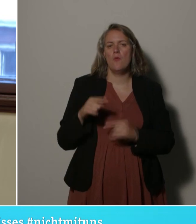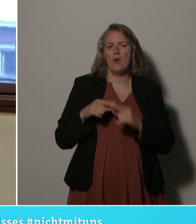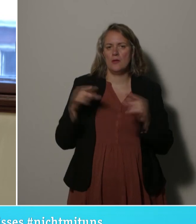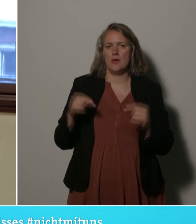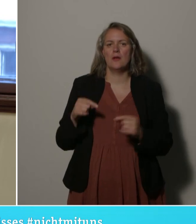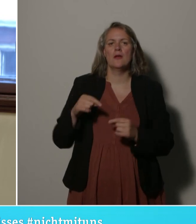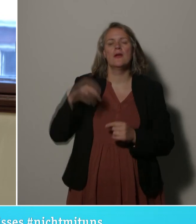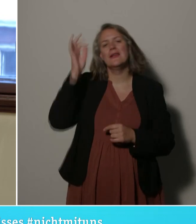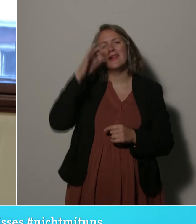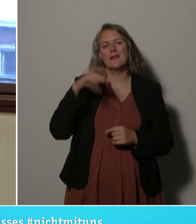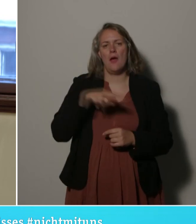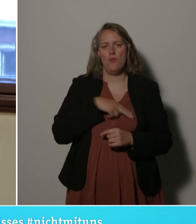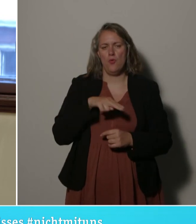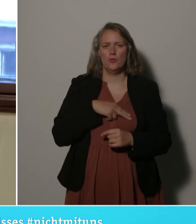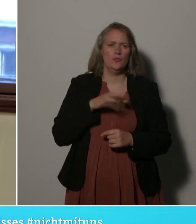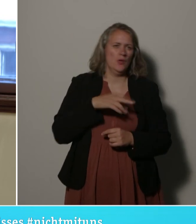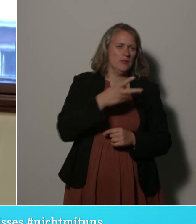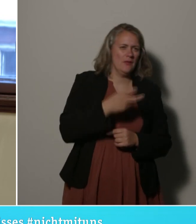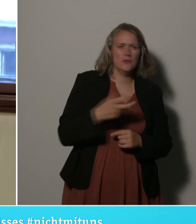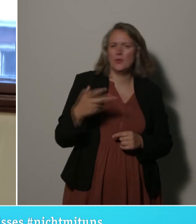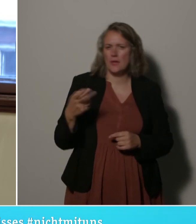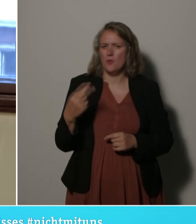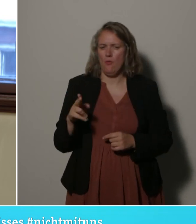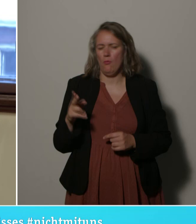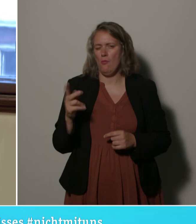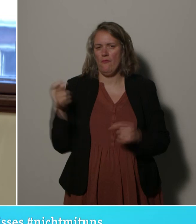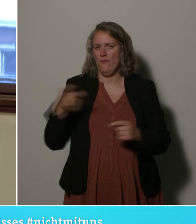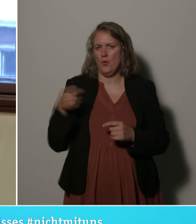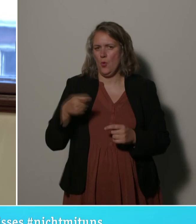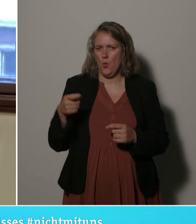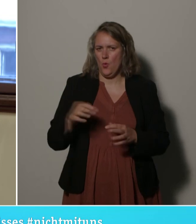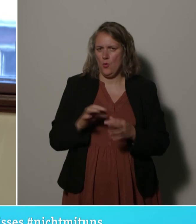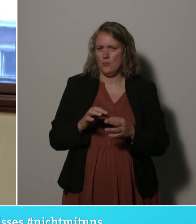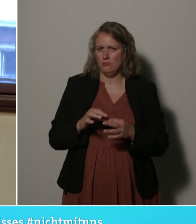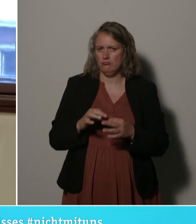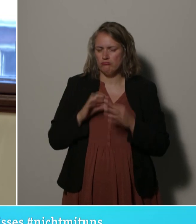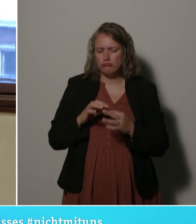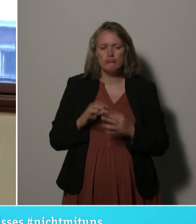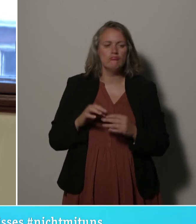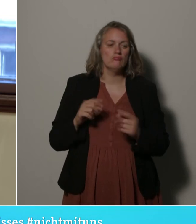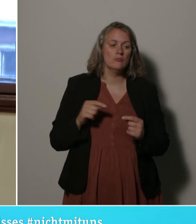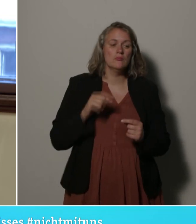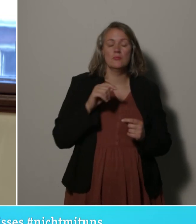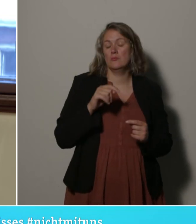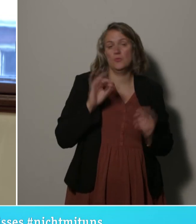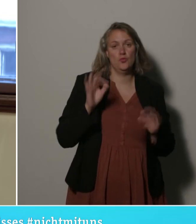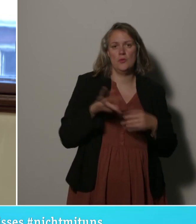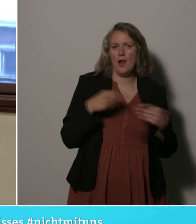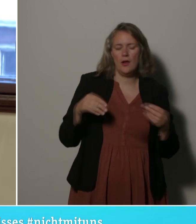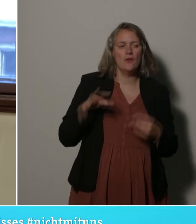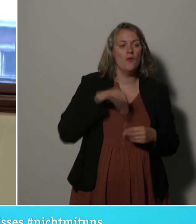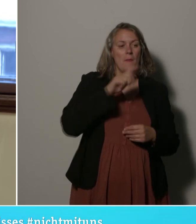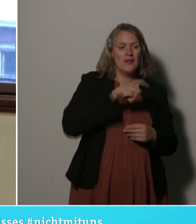oder Deutschlandticket für 30 Euro, so wie es gefördert wird, wären eine echte Alternative für Menschen mit geringem Einkommen, mobil zu